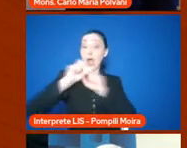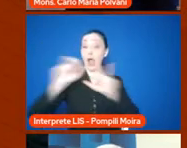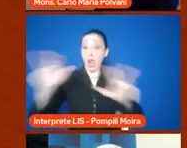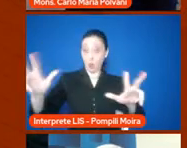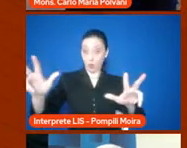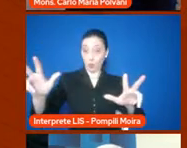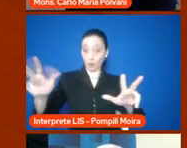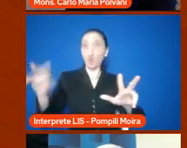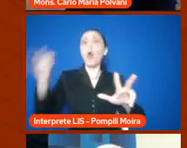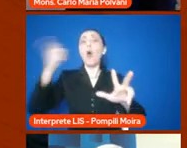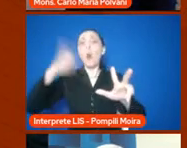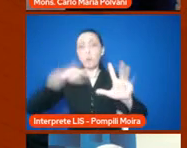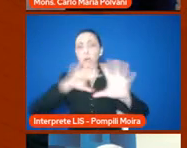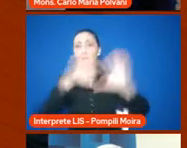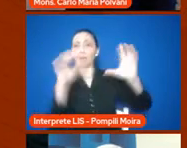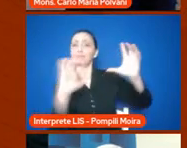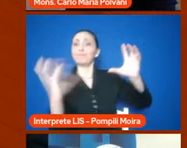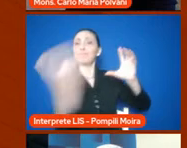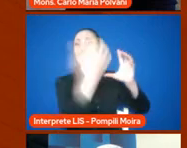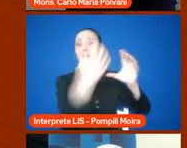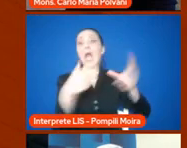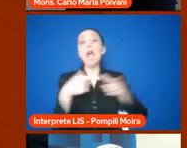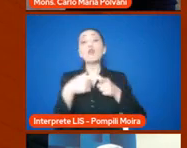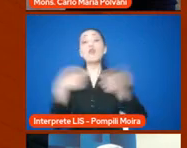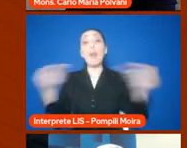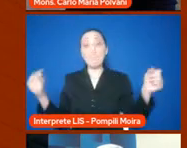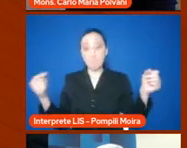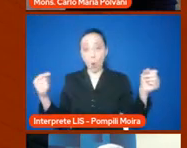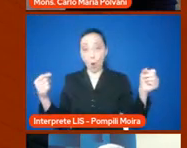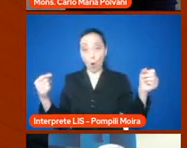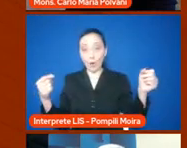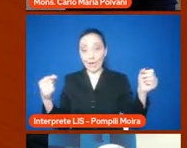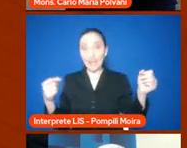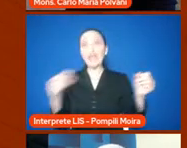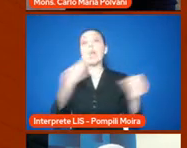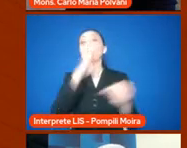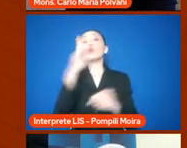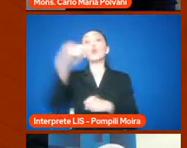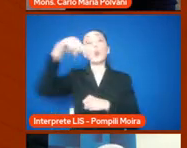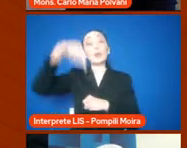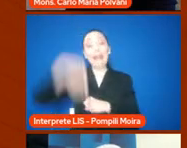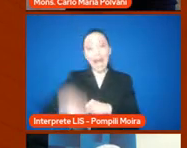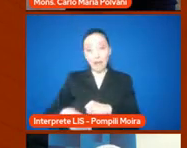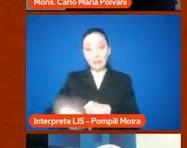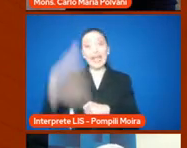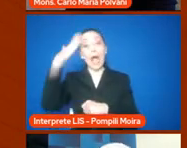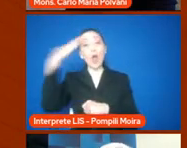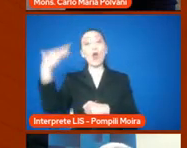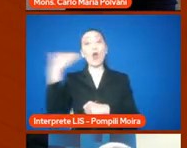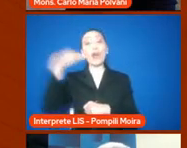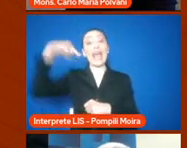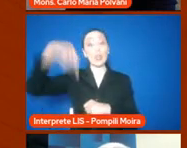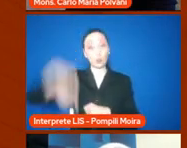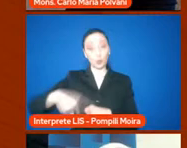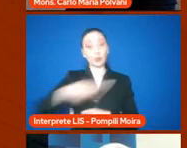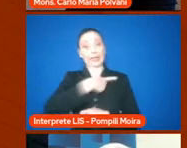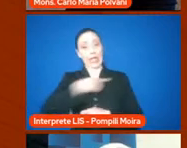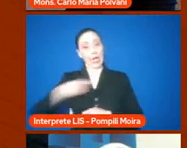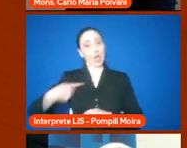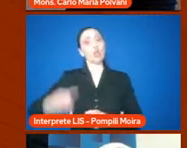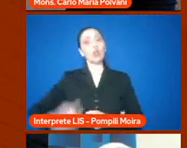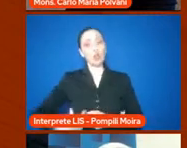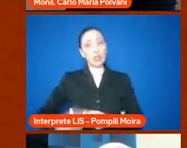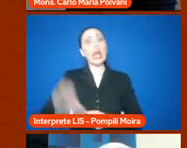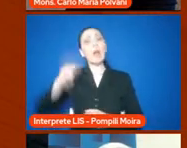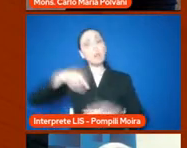paesi importanti, il Giappone, il Sudafrica, la Corea del Sud, la Cina in qualche modo, e oggi anche gli Stati